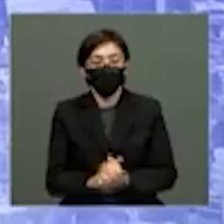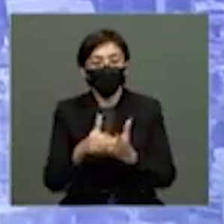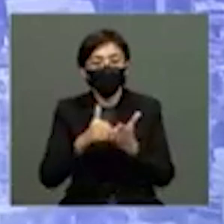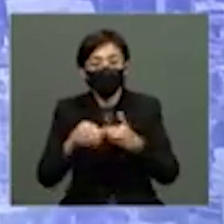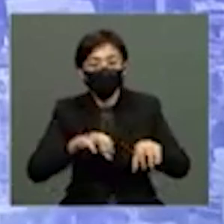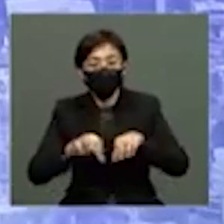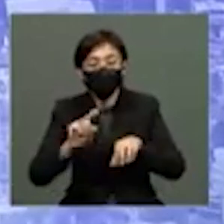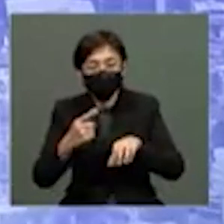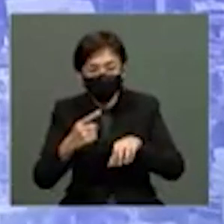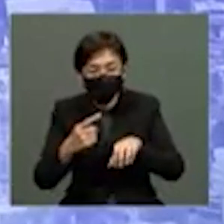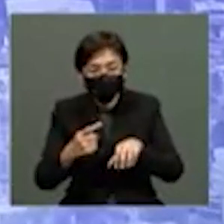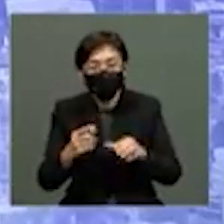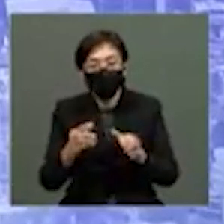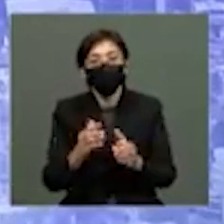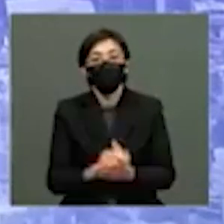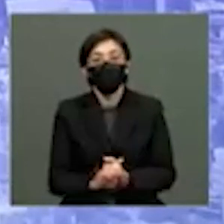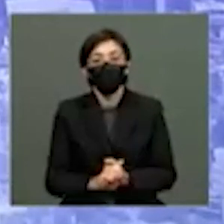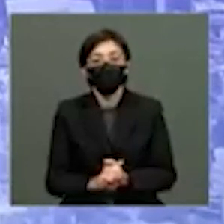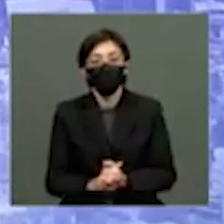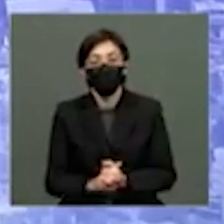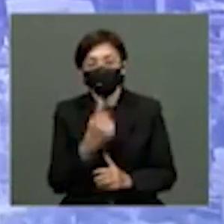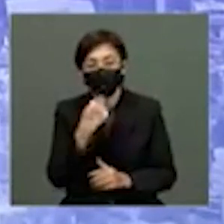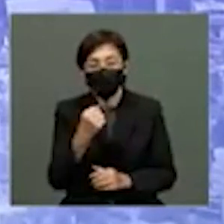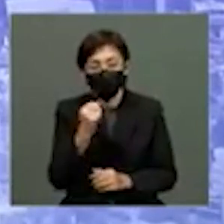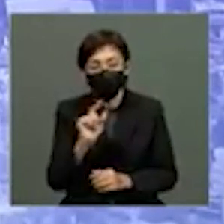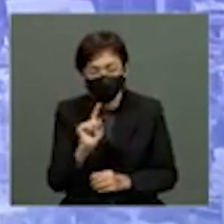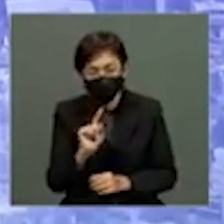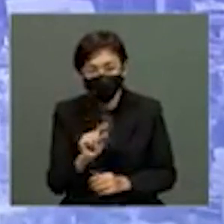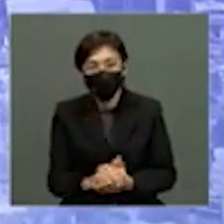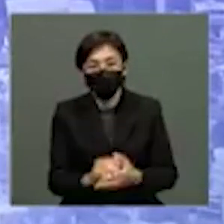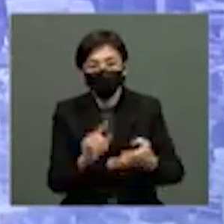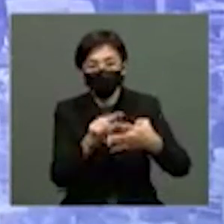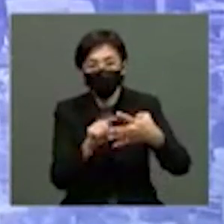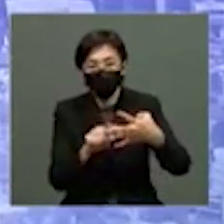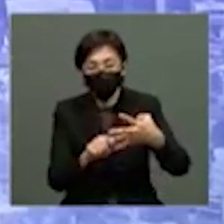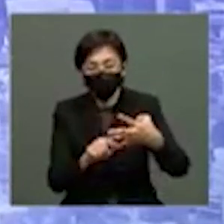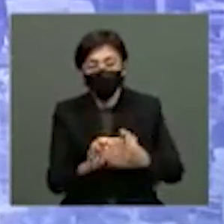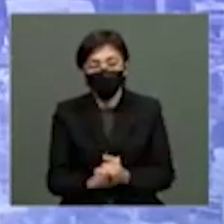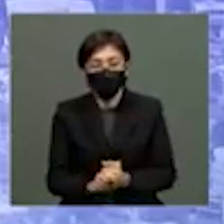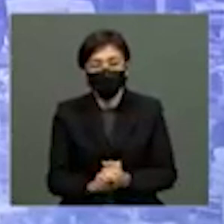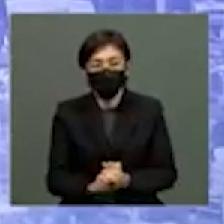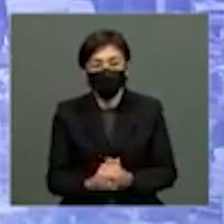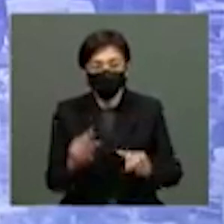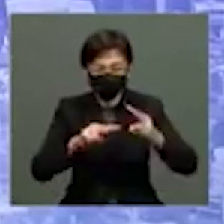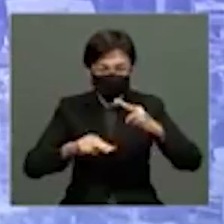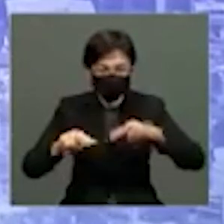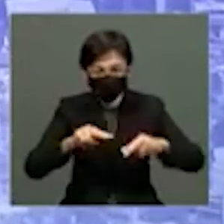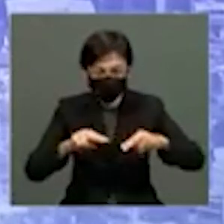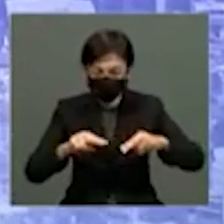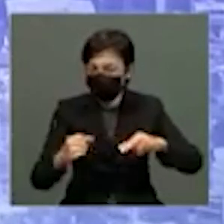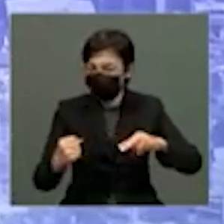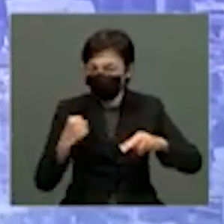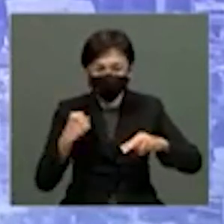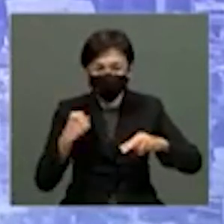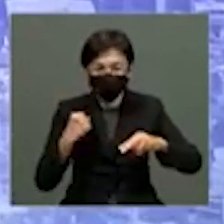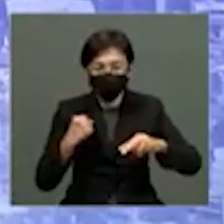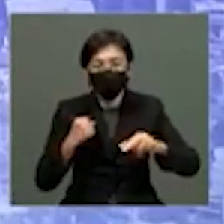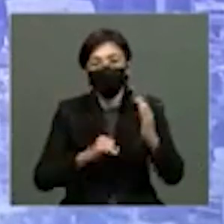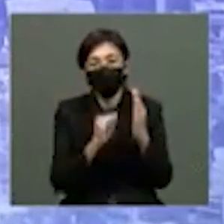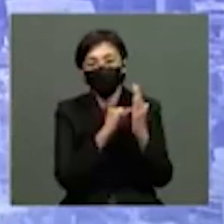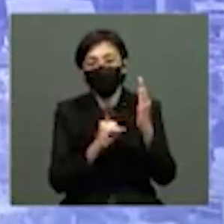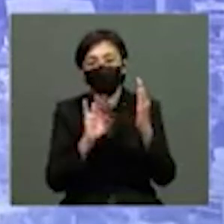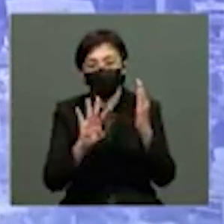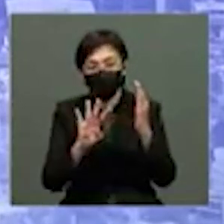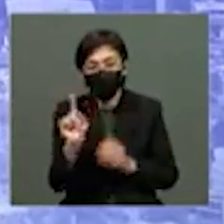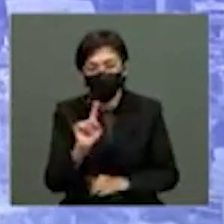ดเหลือ4จังหวัดครับคือประธานโทษครับพื้นที่ควบคุมสูงสุดและเข้มงวดเหลือ4จังหวัดครับ